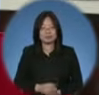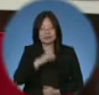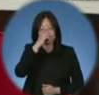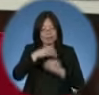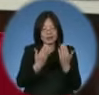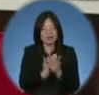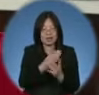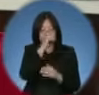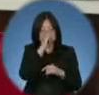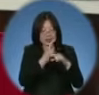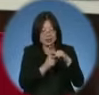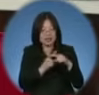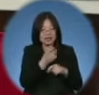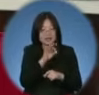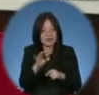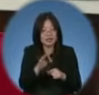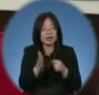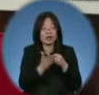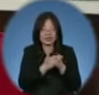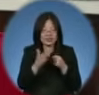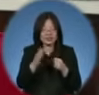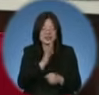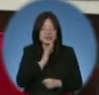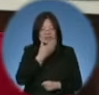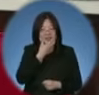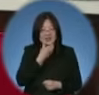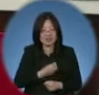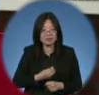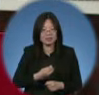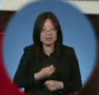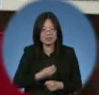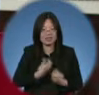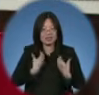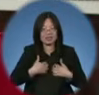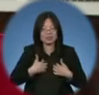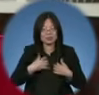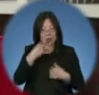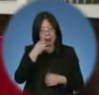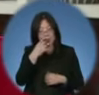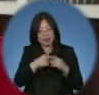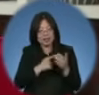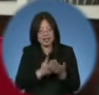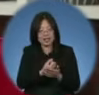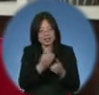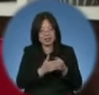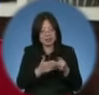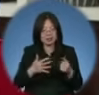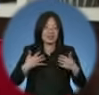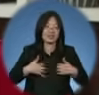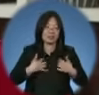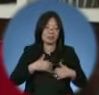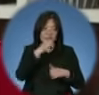모든 것들을 긍정적으로 받아들이게 되니까 참 재밌어. 그리고 호기심을 갖고 바라보니까 참 재밌어요.